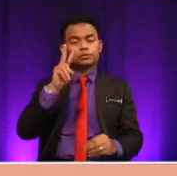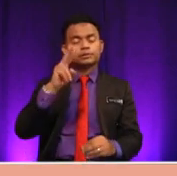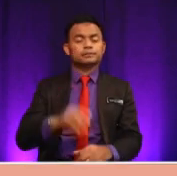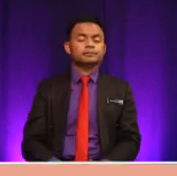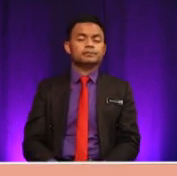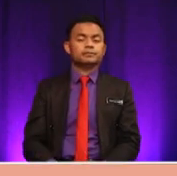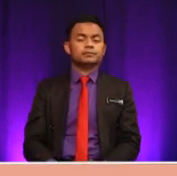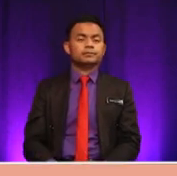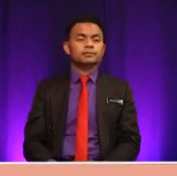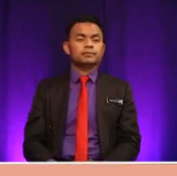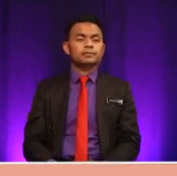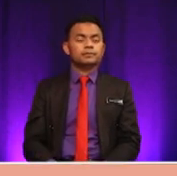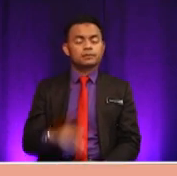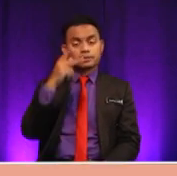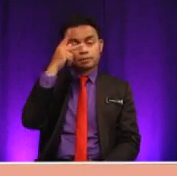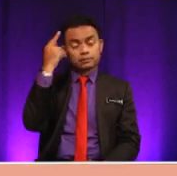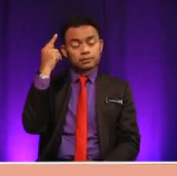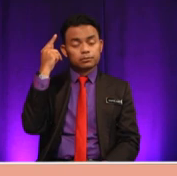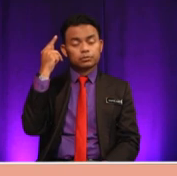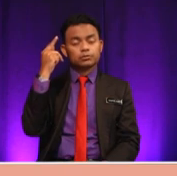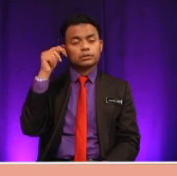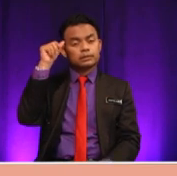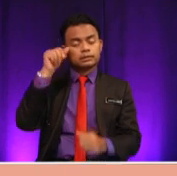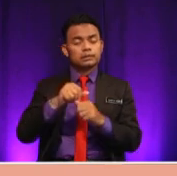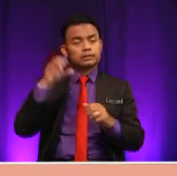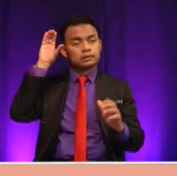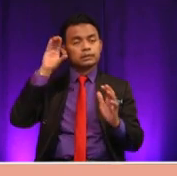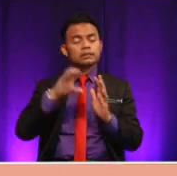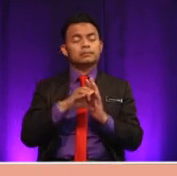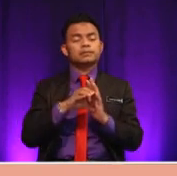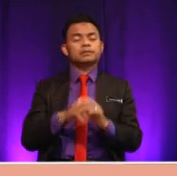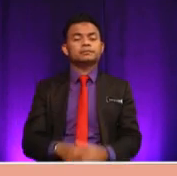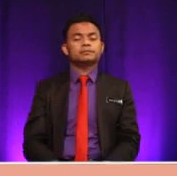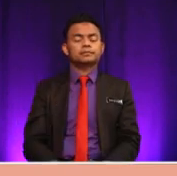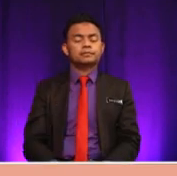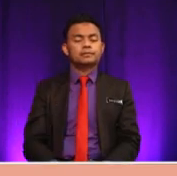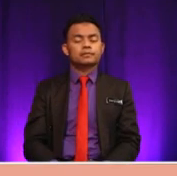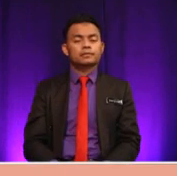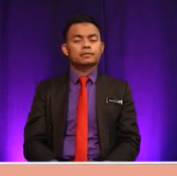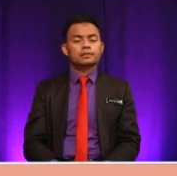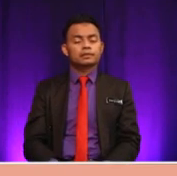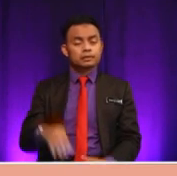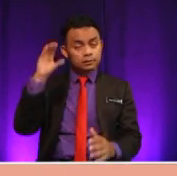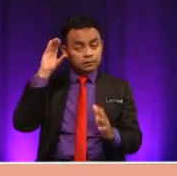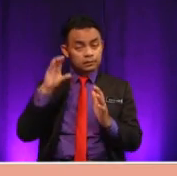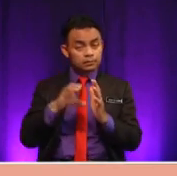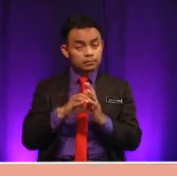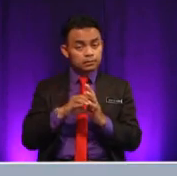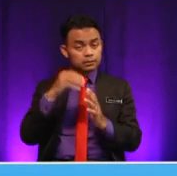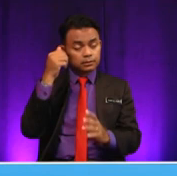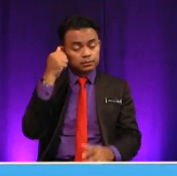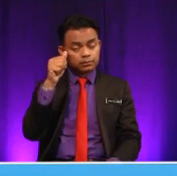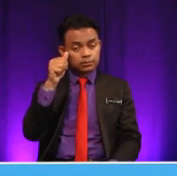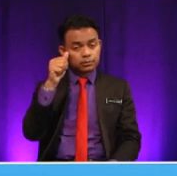kedua nah sebab itu saya suruh ingat gambar saja kalau kita tengok di sini raja 10 menunjukkan seorang istri sedang